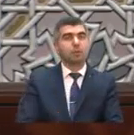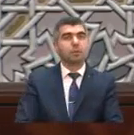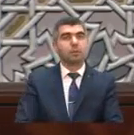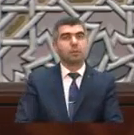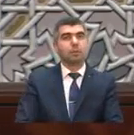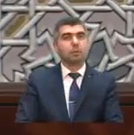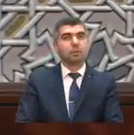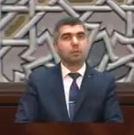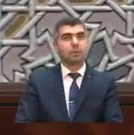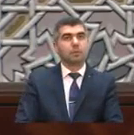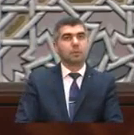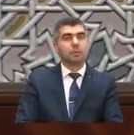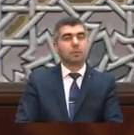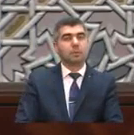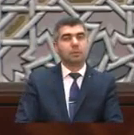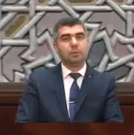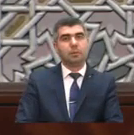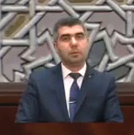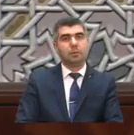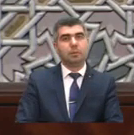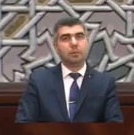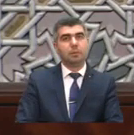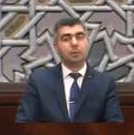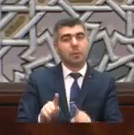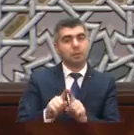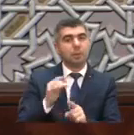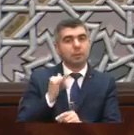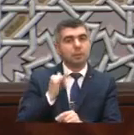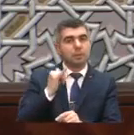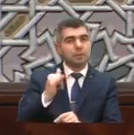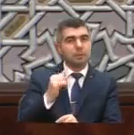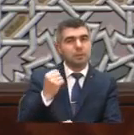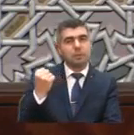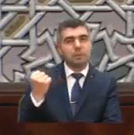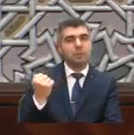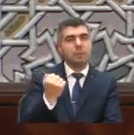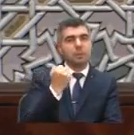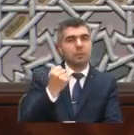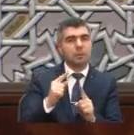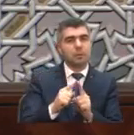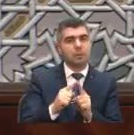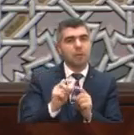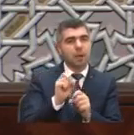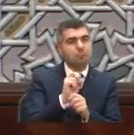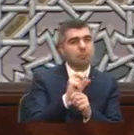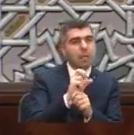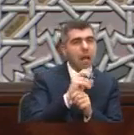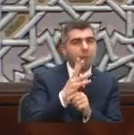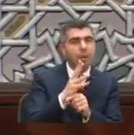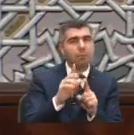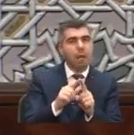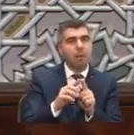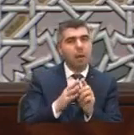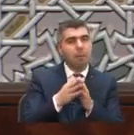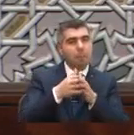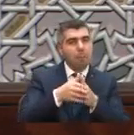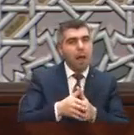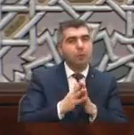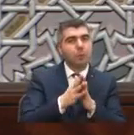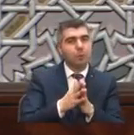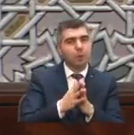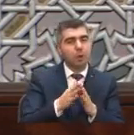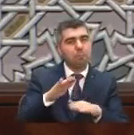هذا الملف هو سؤال آني عن استمرار تاخر الرحلات البحريه للسيدات والساده النواب المحترمين عن